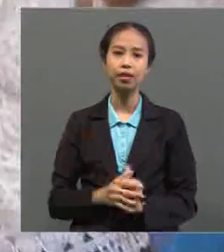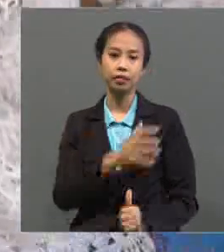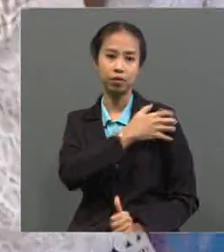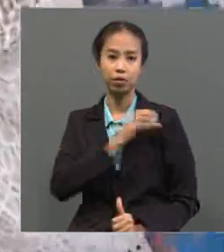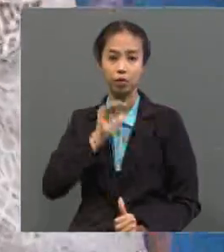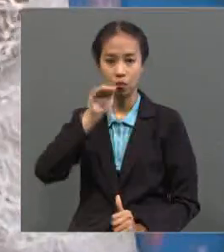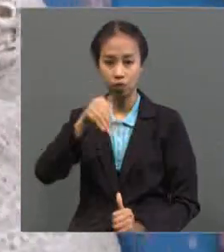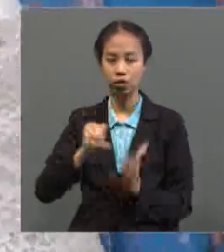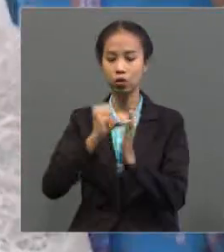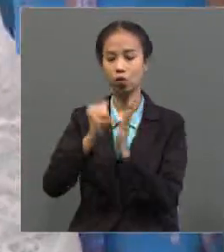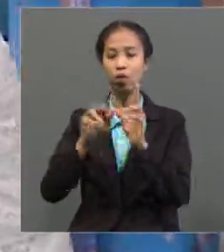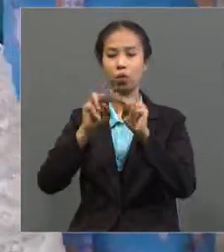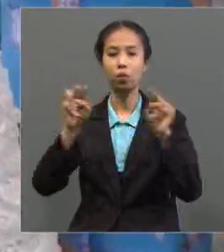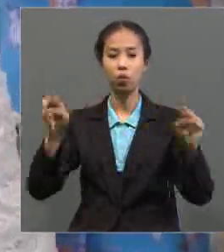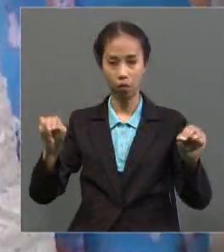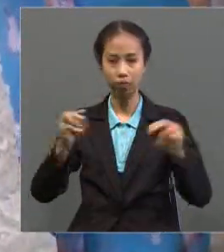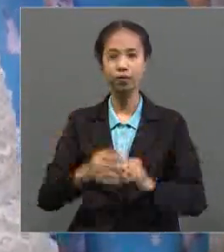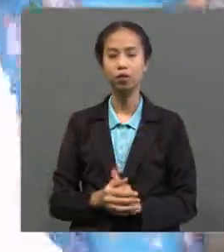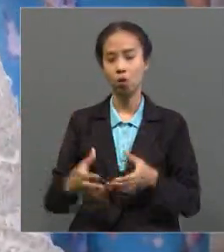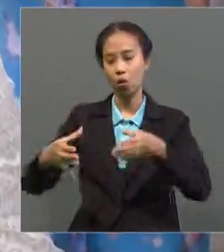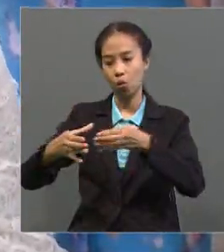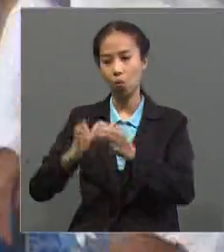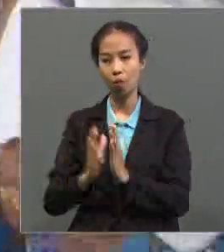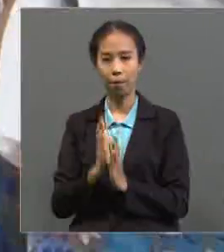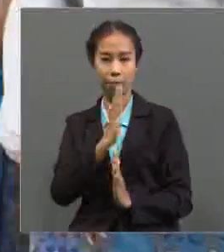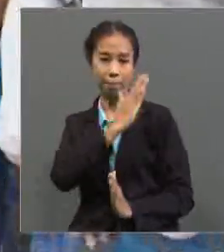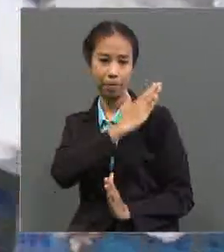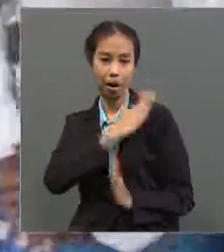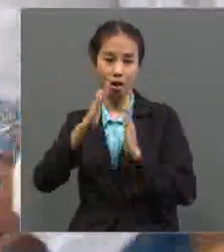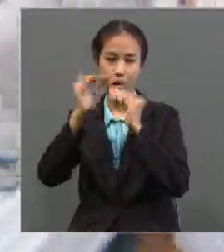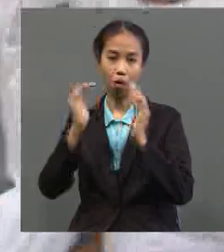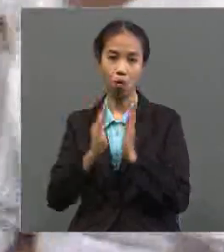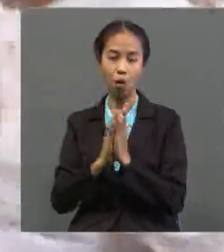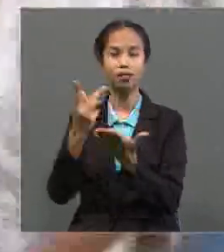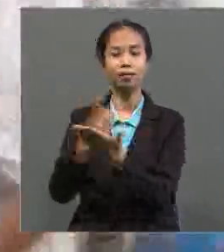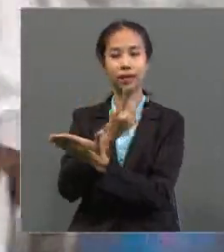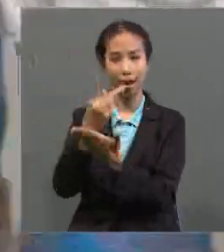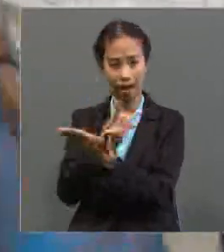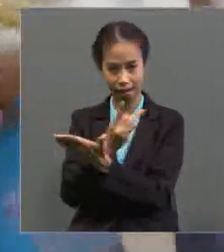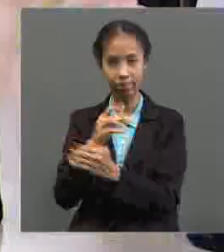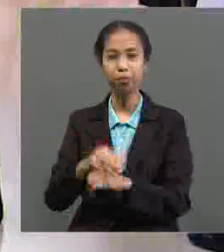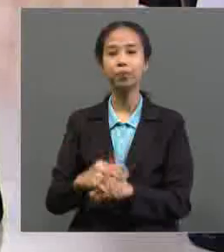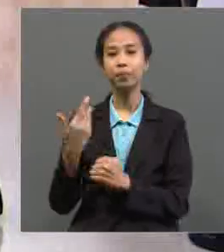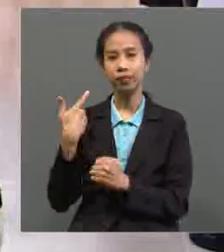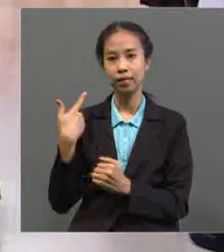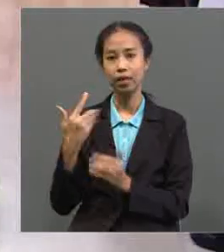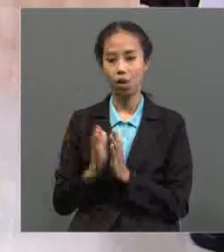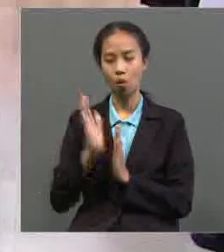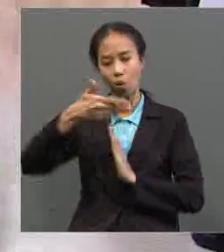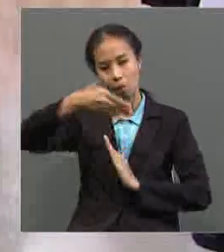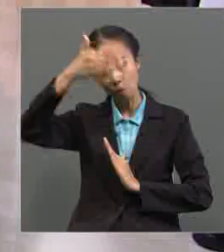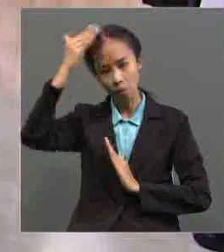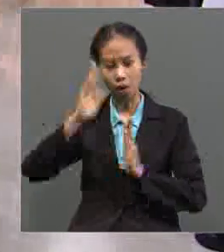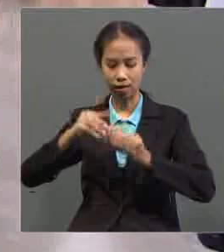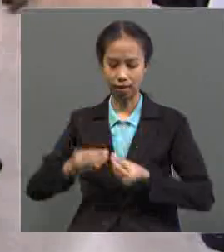บางศรีเมืองจังหวัดนนทบุรีคณะพระสงฆ์และสามเณรวัดหนองหูช้างจังหวัดกาญจนบุรีที่บรรพชาและอุปสมบท